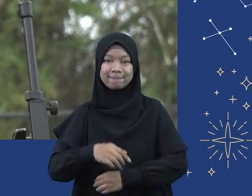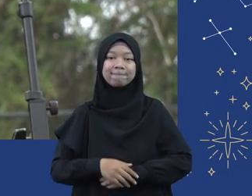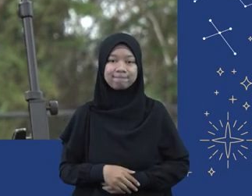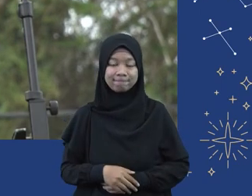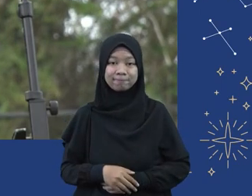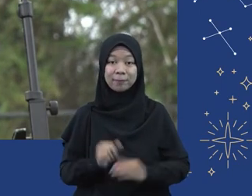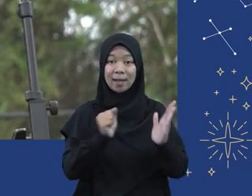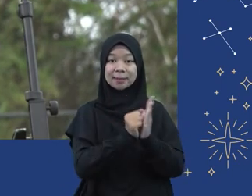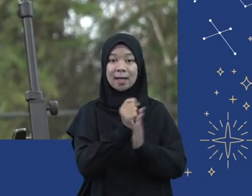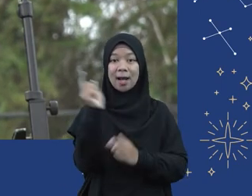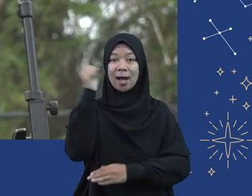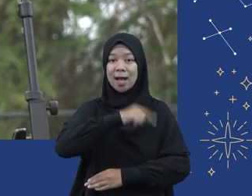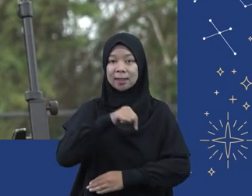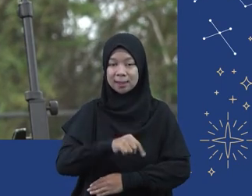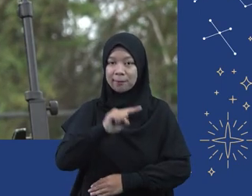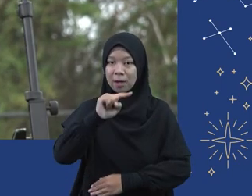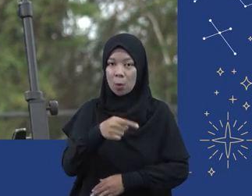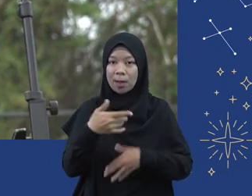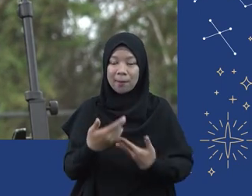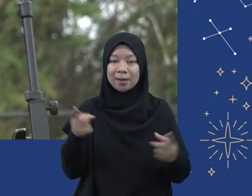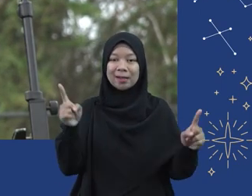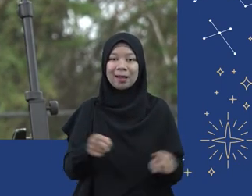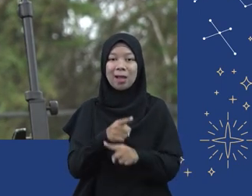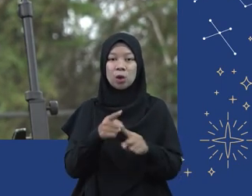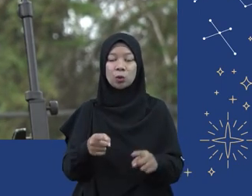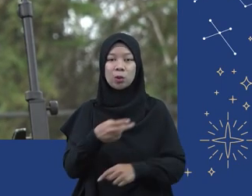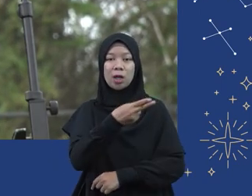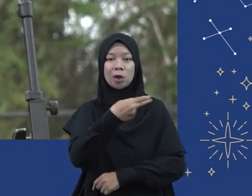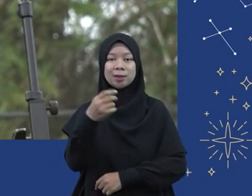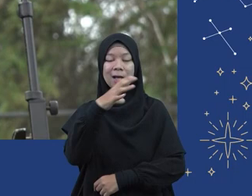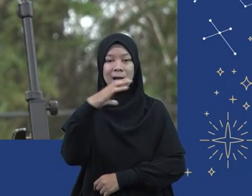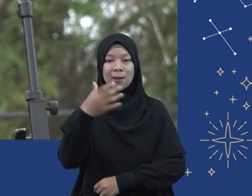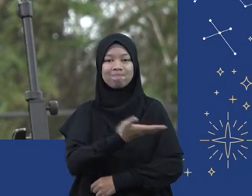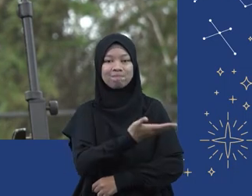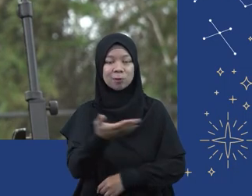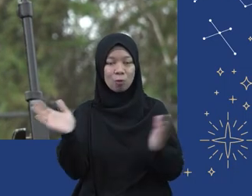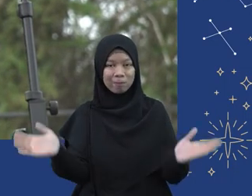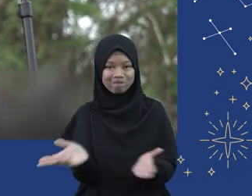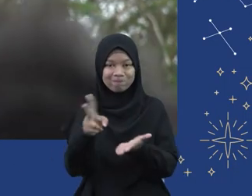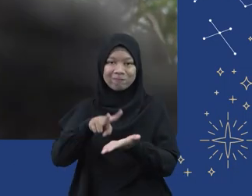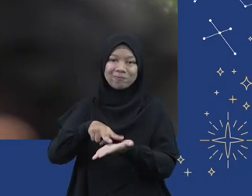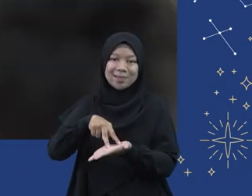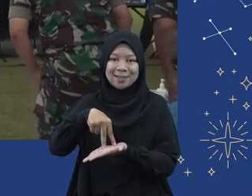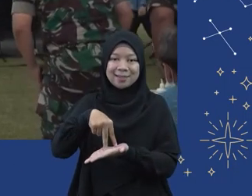akan diawali dengan menyanyikan lagu kebangsaan Indonesia Raya hadirin dimohon berdiri